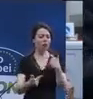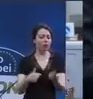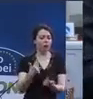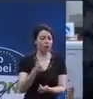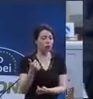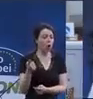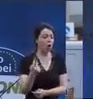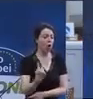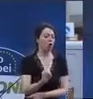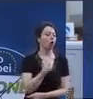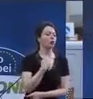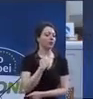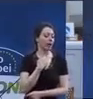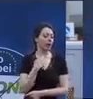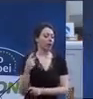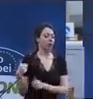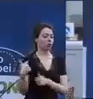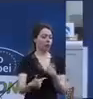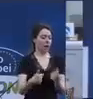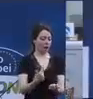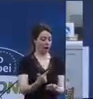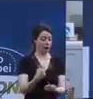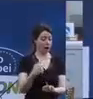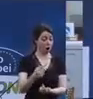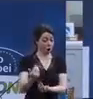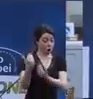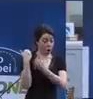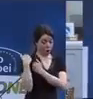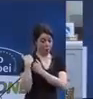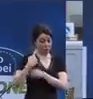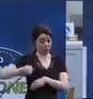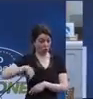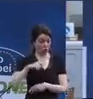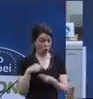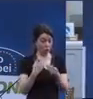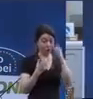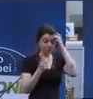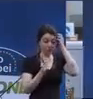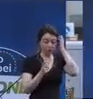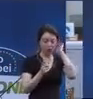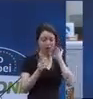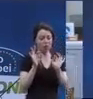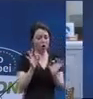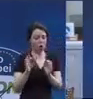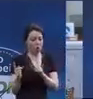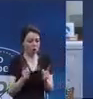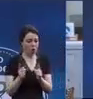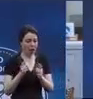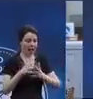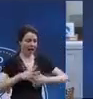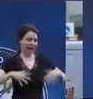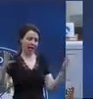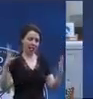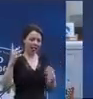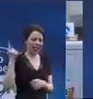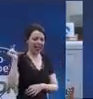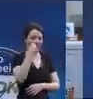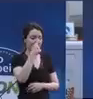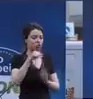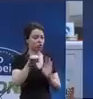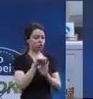questa cosa qui e il compito che noi ci siamo dati è al tempo stesso grande difficile